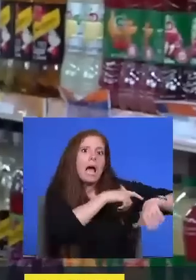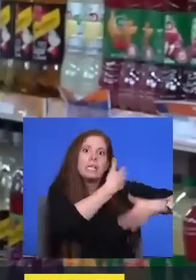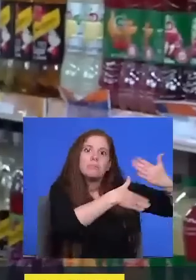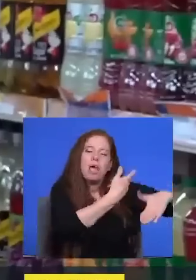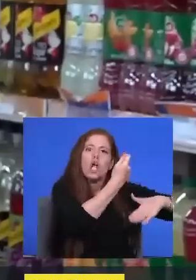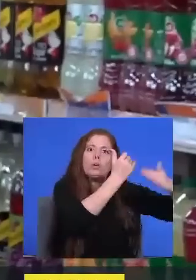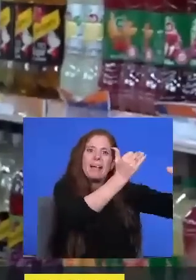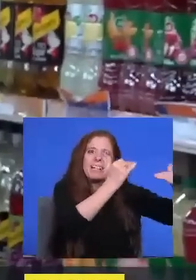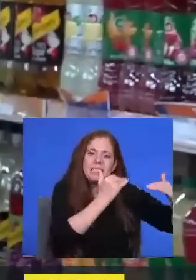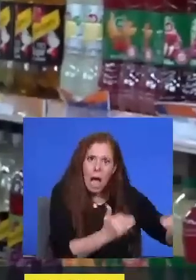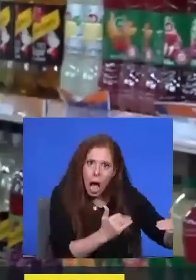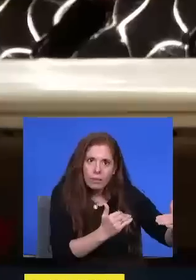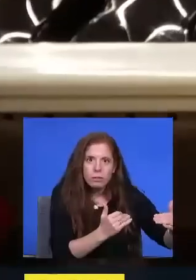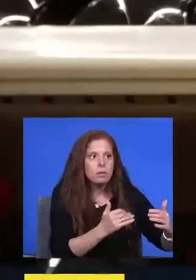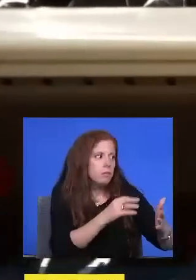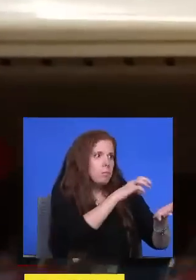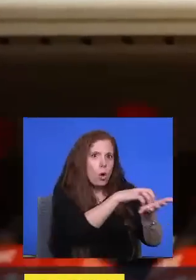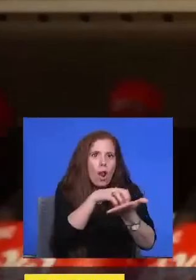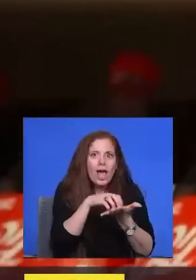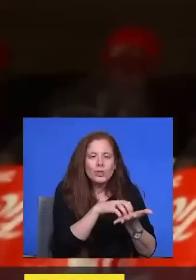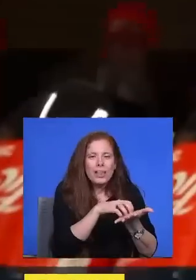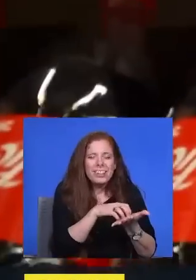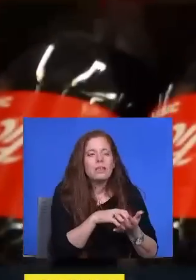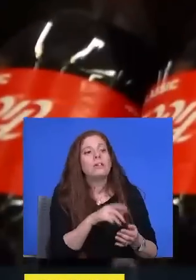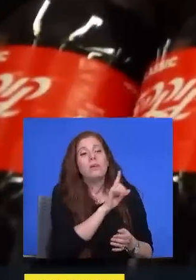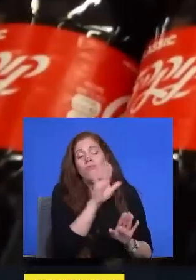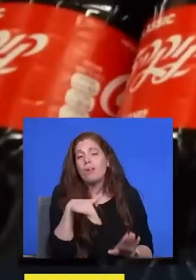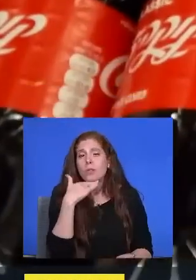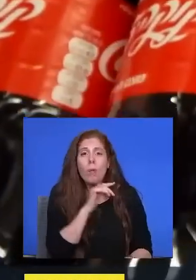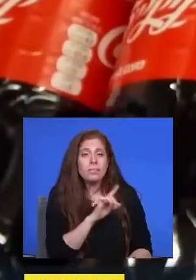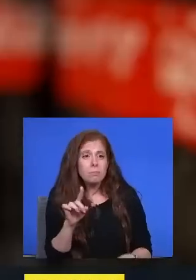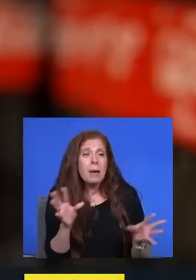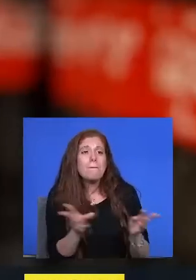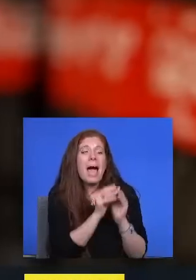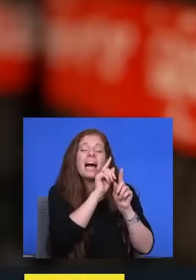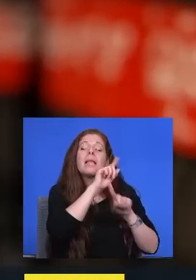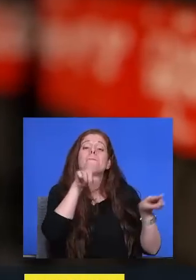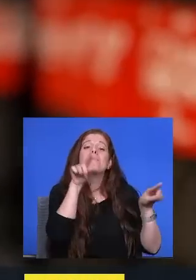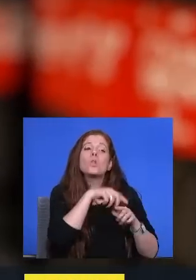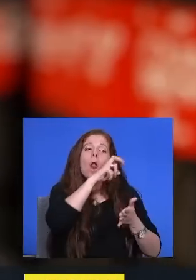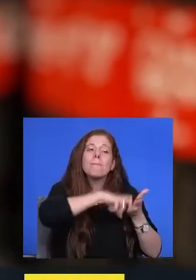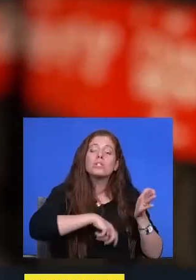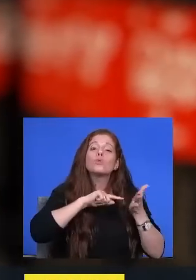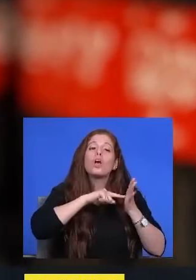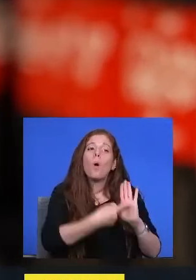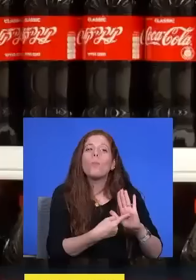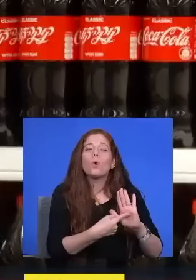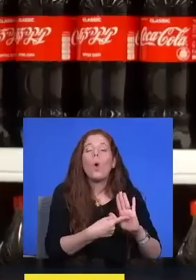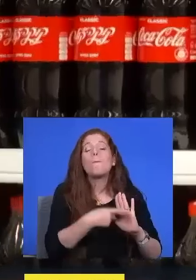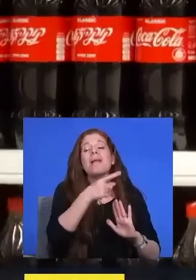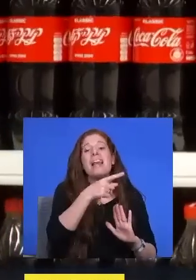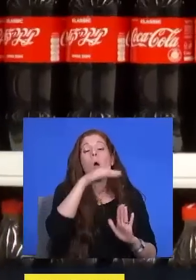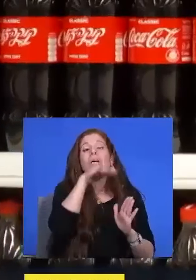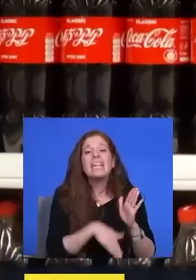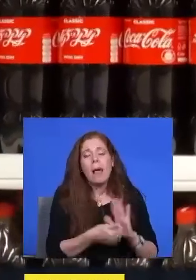ירד בכל רשת ורשת. ואם זה לא מספיק, לצד ביטול המיסוי שאמור להביא הוזלה במשקאות המתוקים,